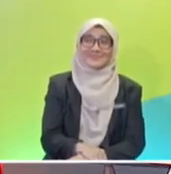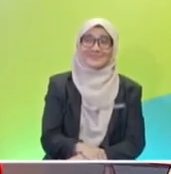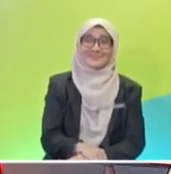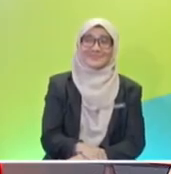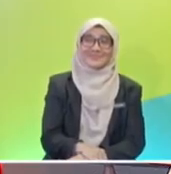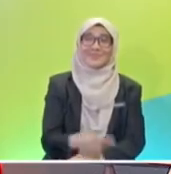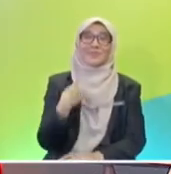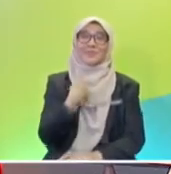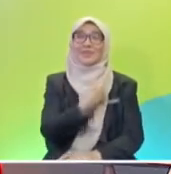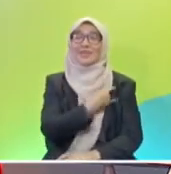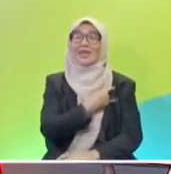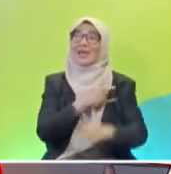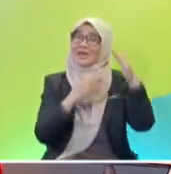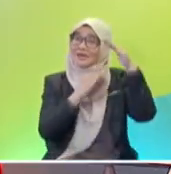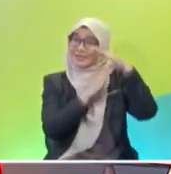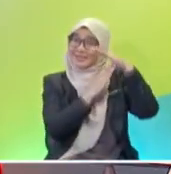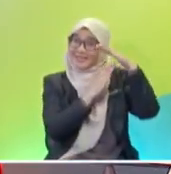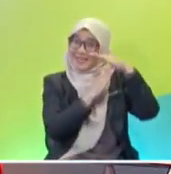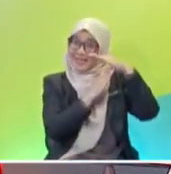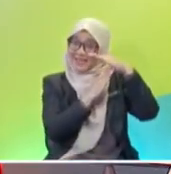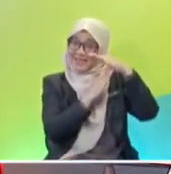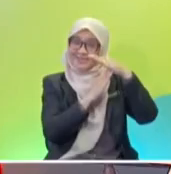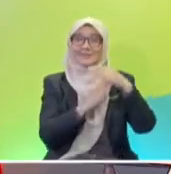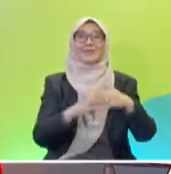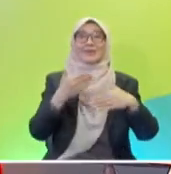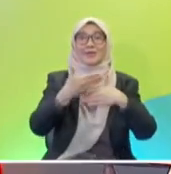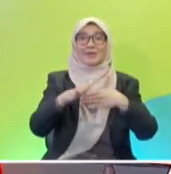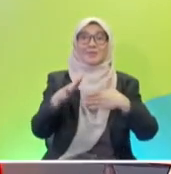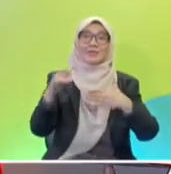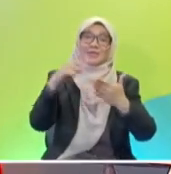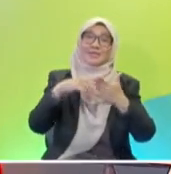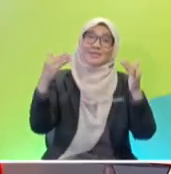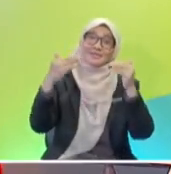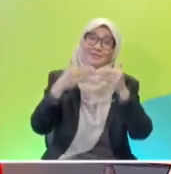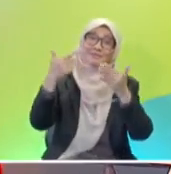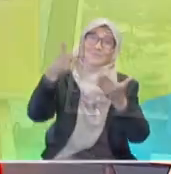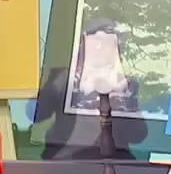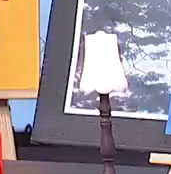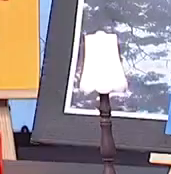akan berehat sebentar, murid-murid di rumah. Jangan ke mana-mana, terus bersama kami di Didik TV KTM.